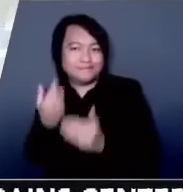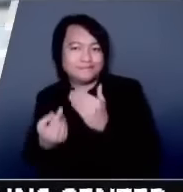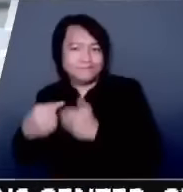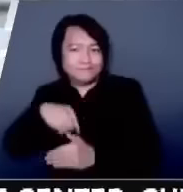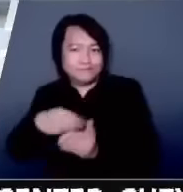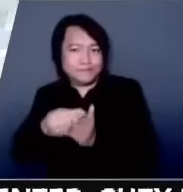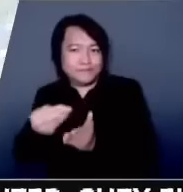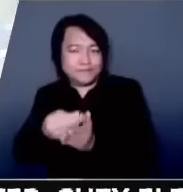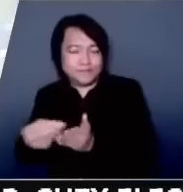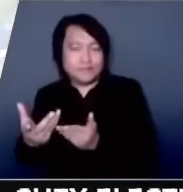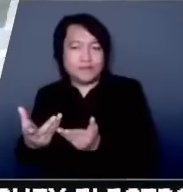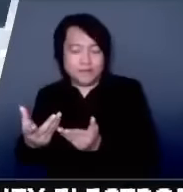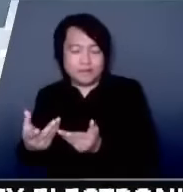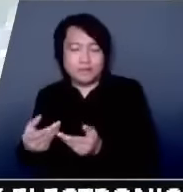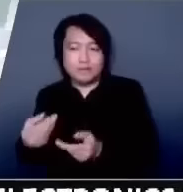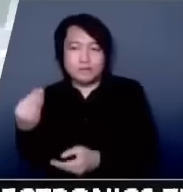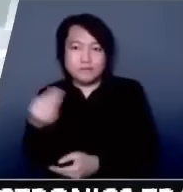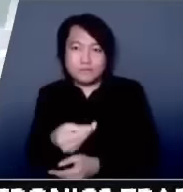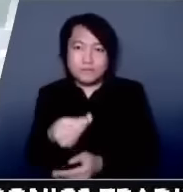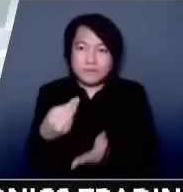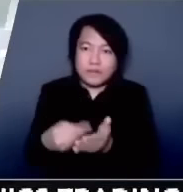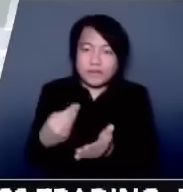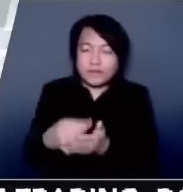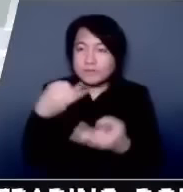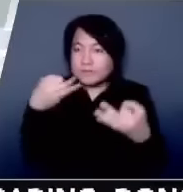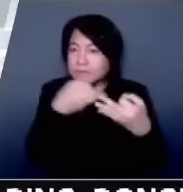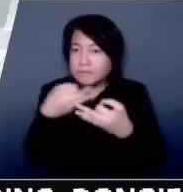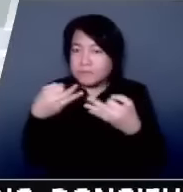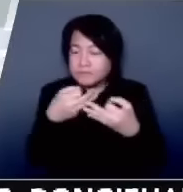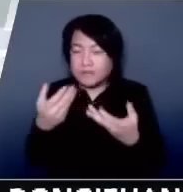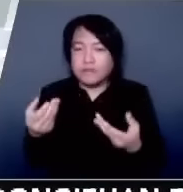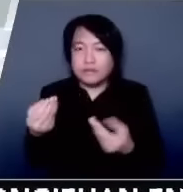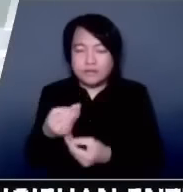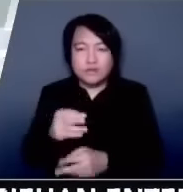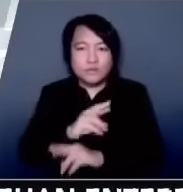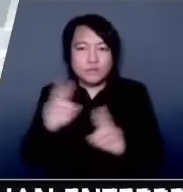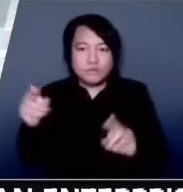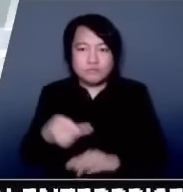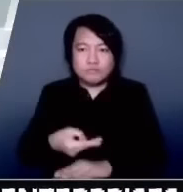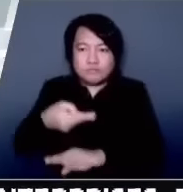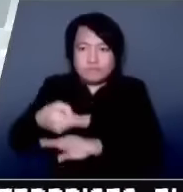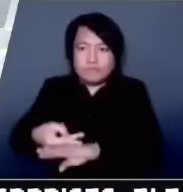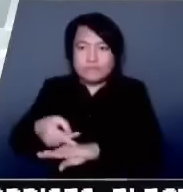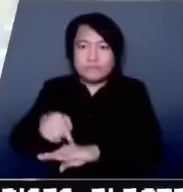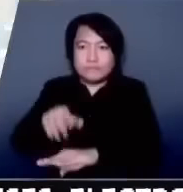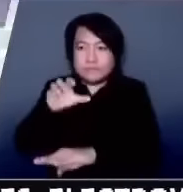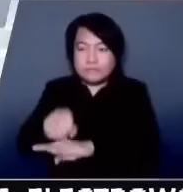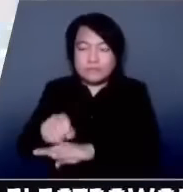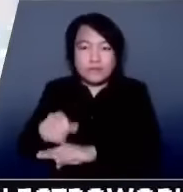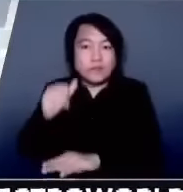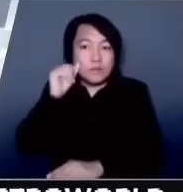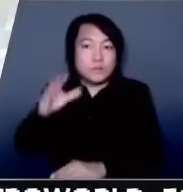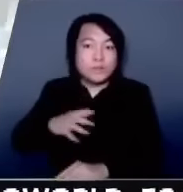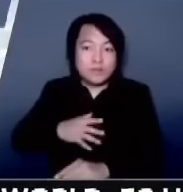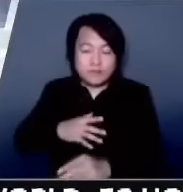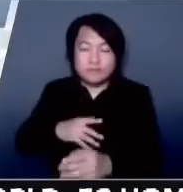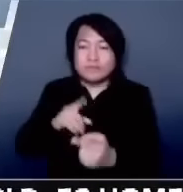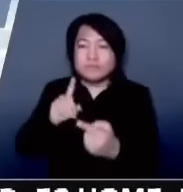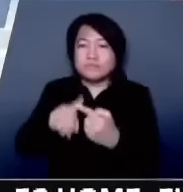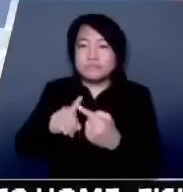droga, pinadapa na ang mga sospek. Arestado ang 41 anyos sa babae at kasama niyang 17 anyos sa